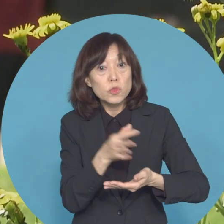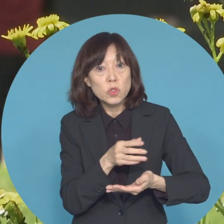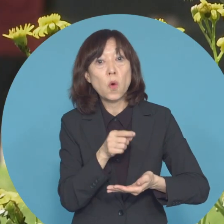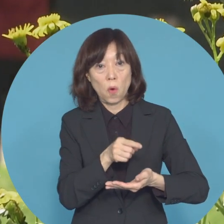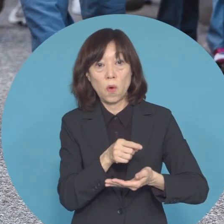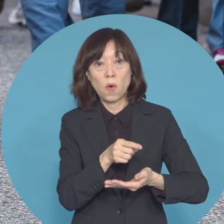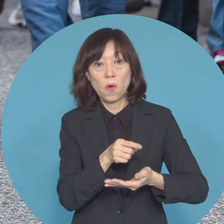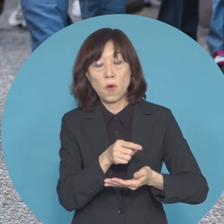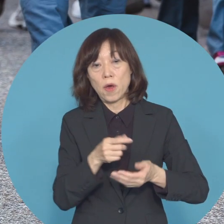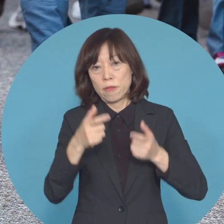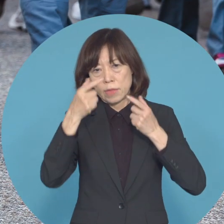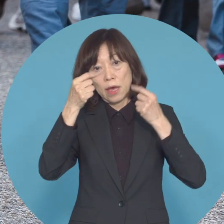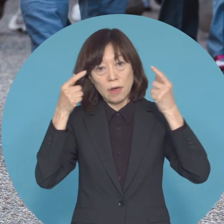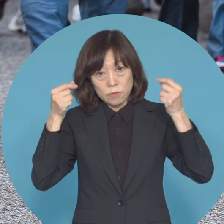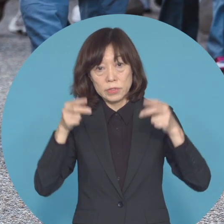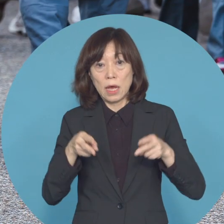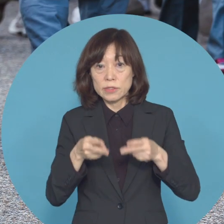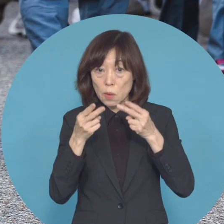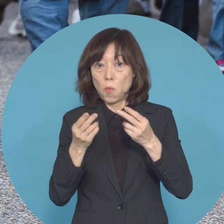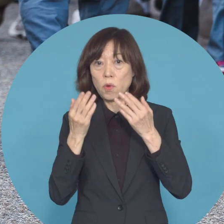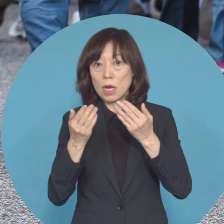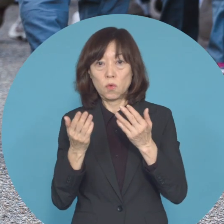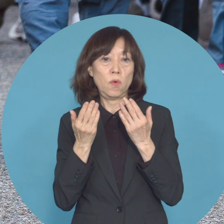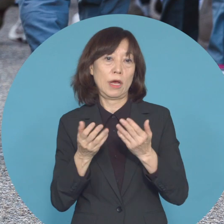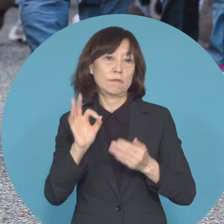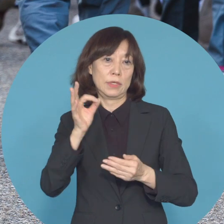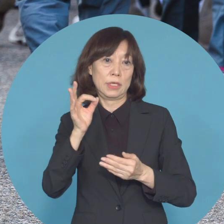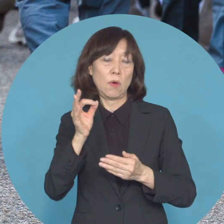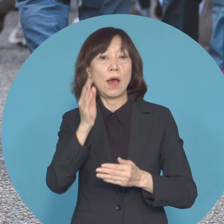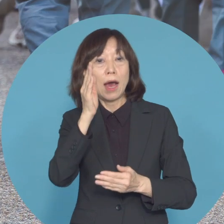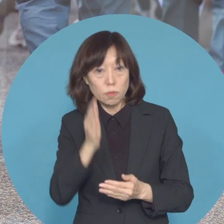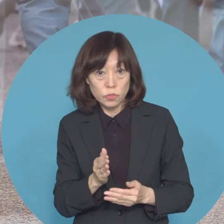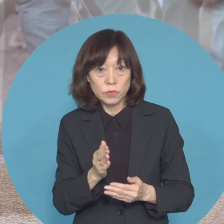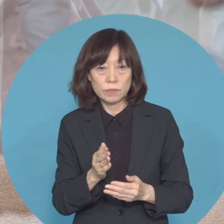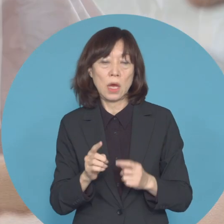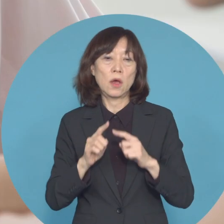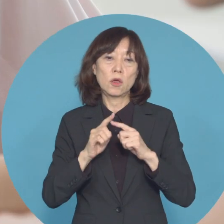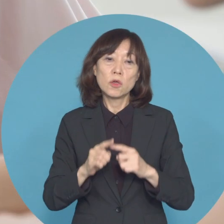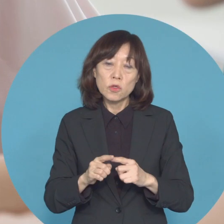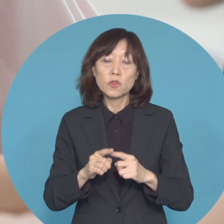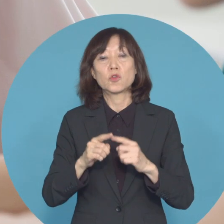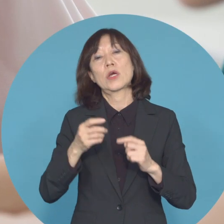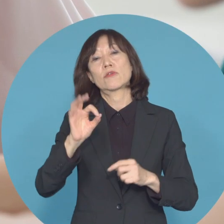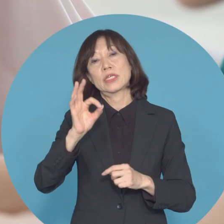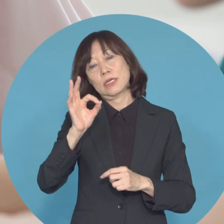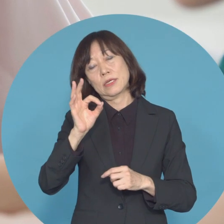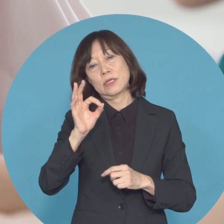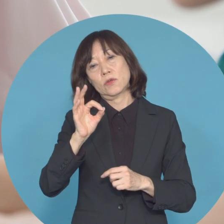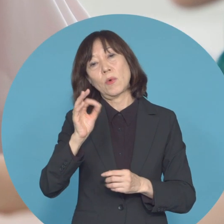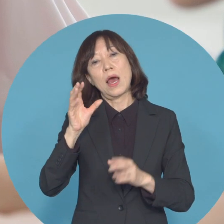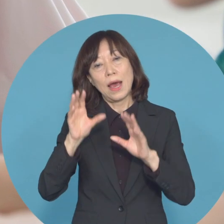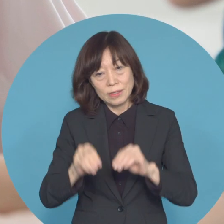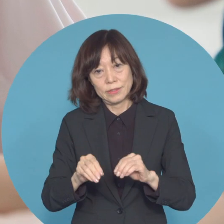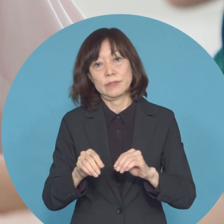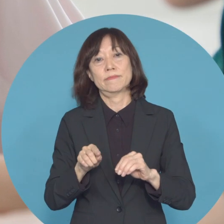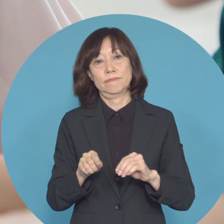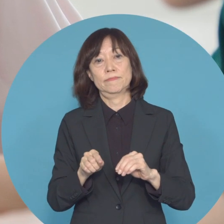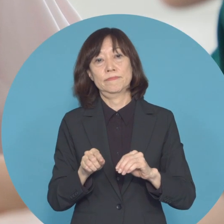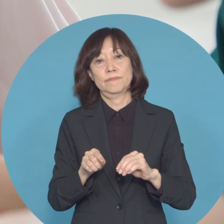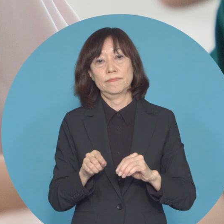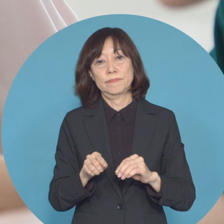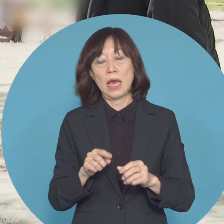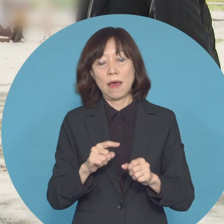無償化、大学や専門学校の学費は半額にし、入学金は廃止します